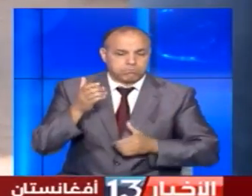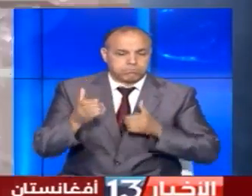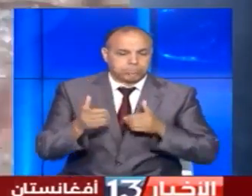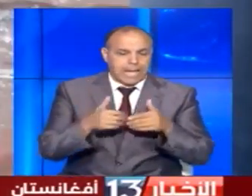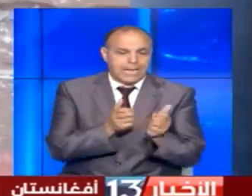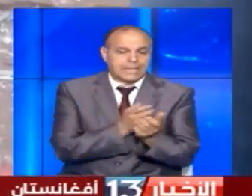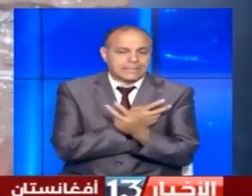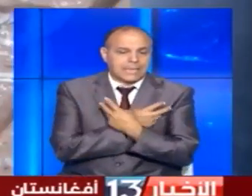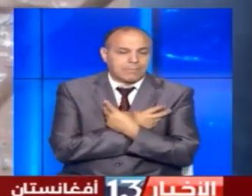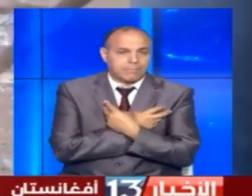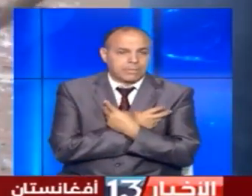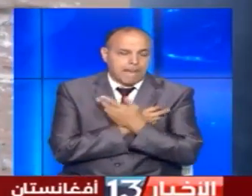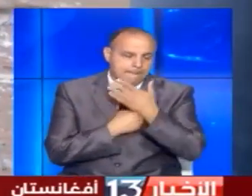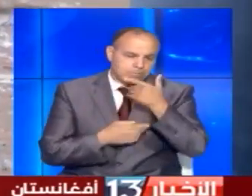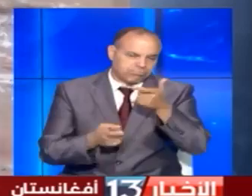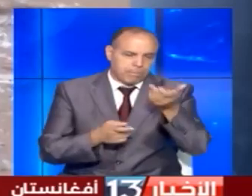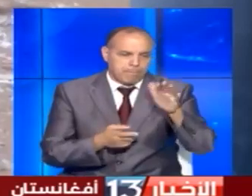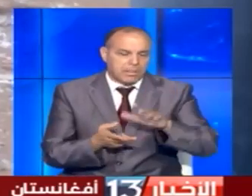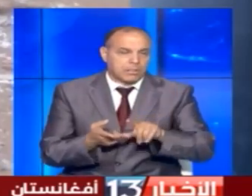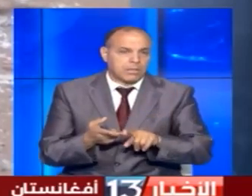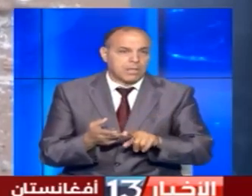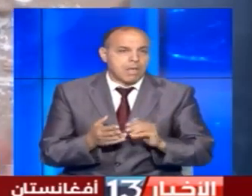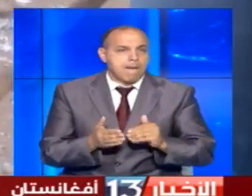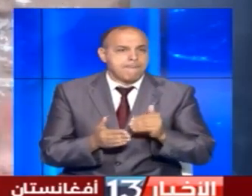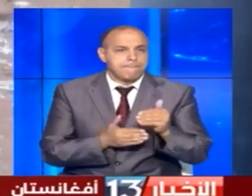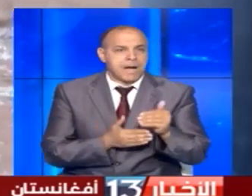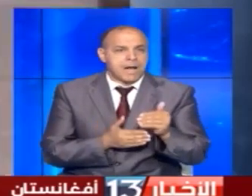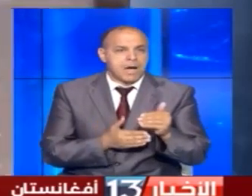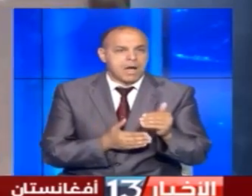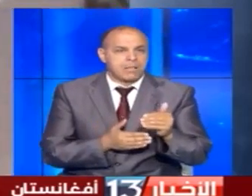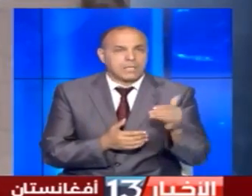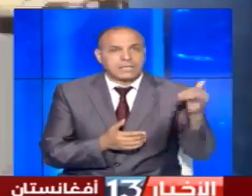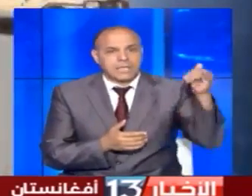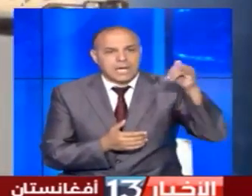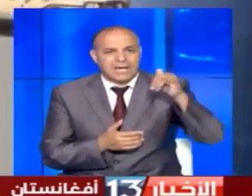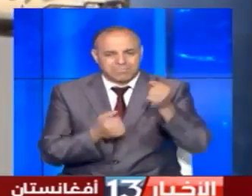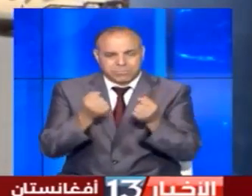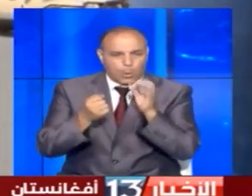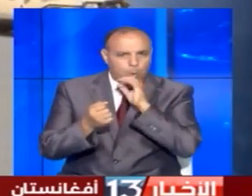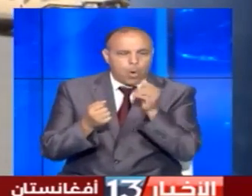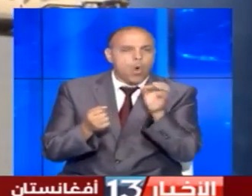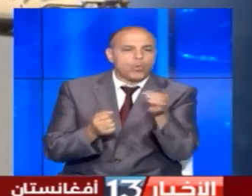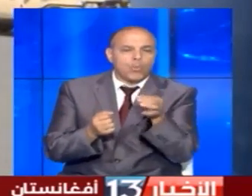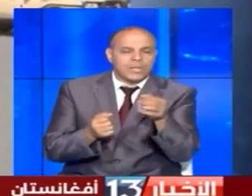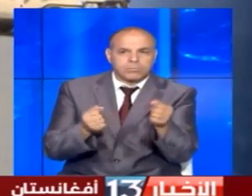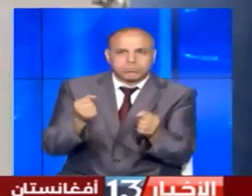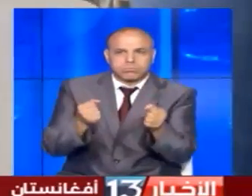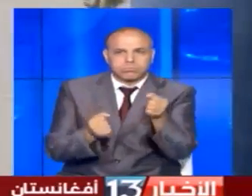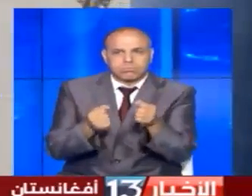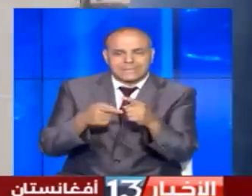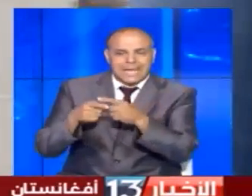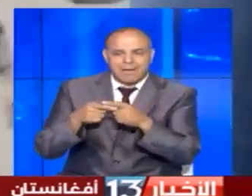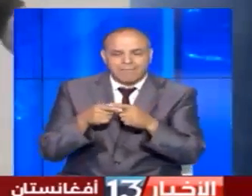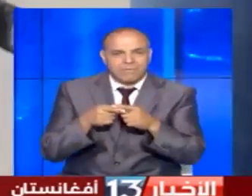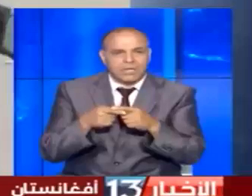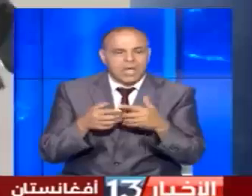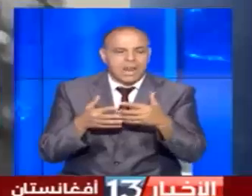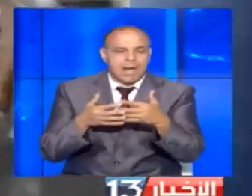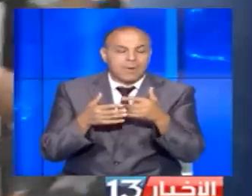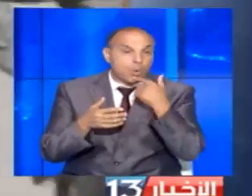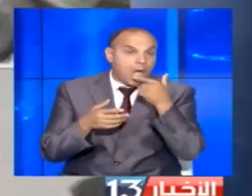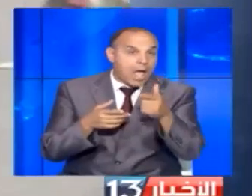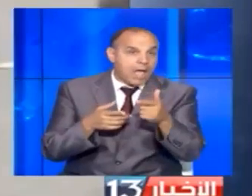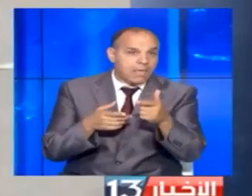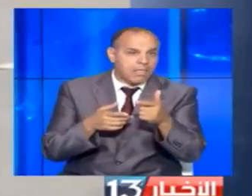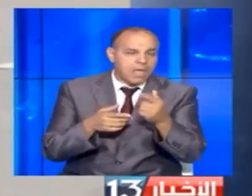حركة طالبان لقوا مصرعهم بعدما أطلقت طائرات دون طيار تابعة للتحالف الذي يقوده الناتو،